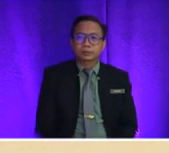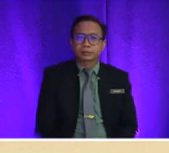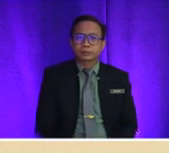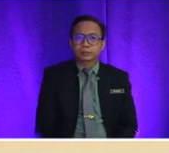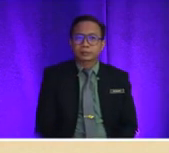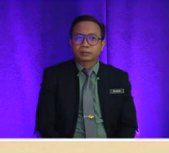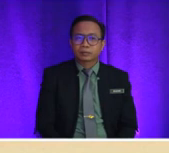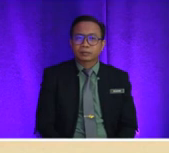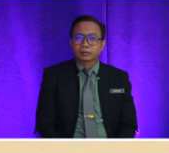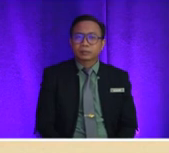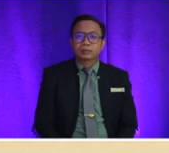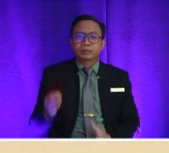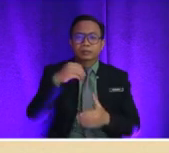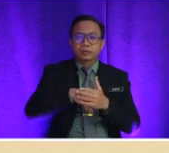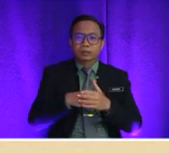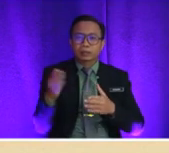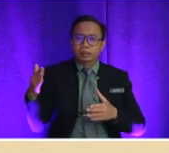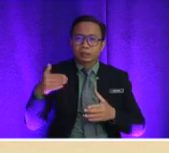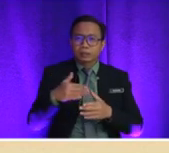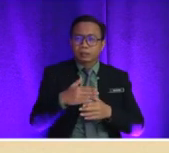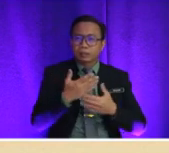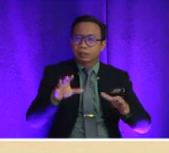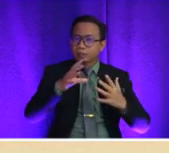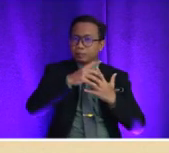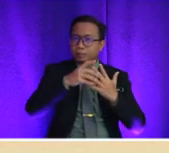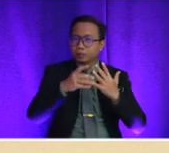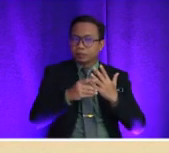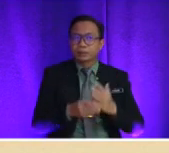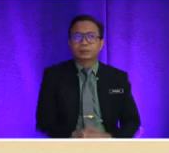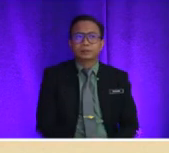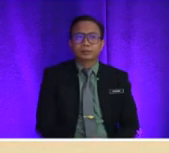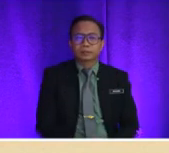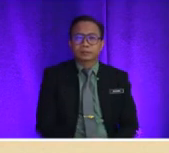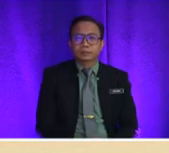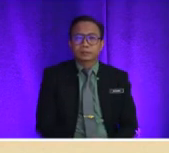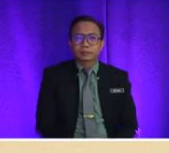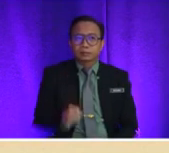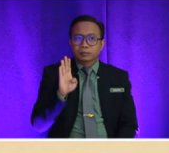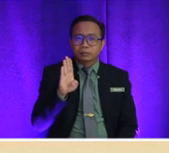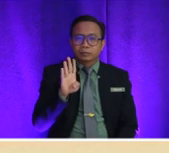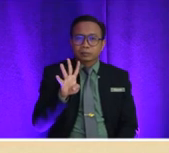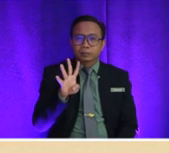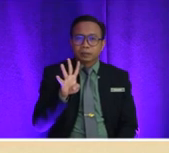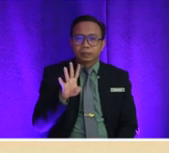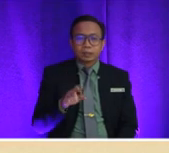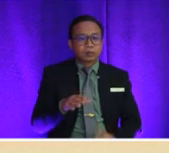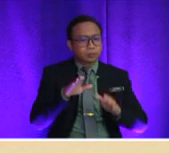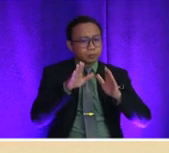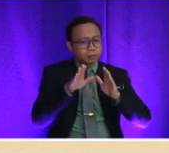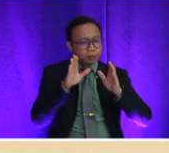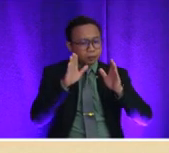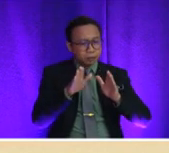adalah memasukkan ikan yang telah diberikan Coba kita masuk ke ikan dulu